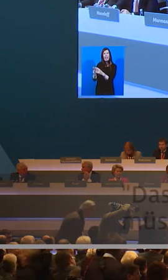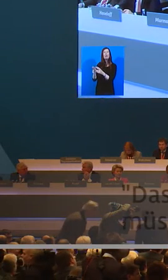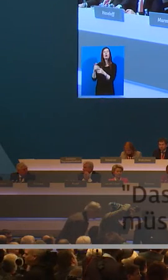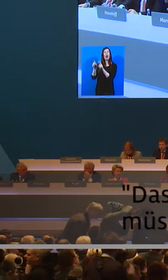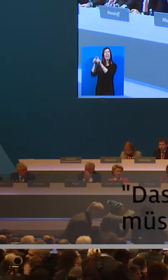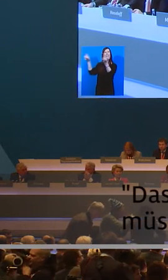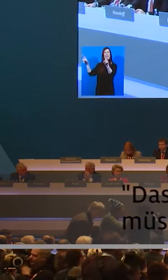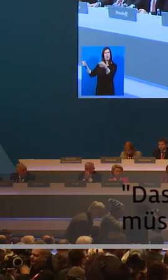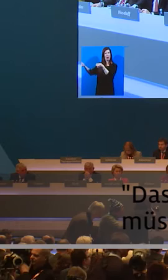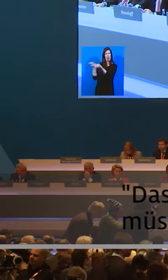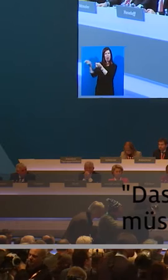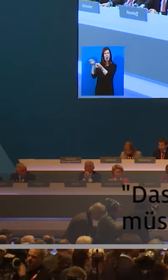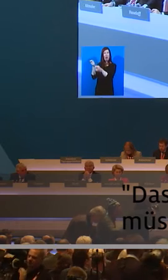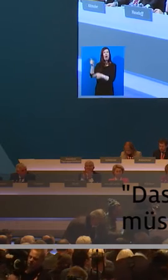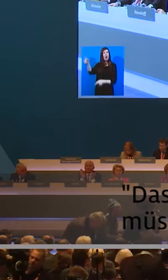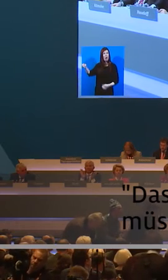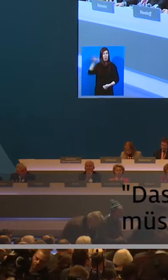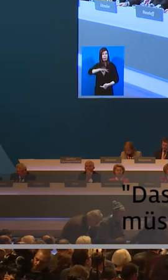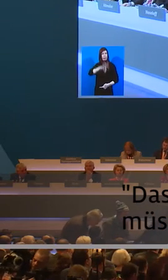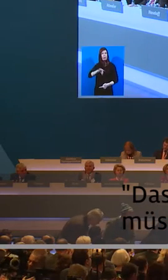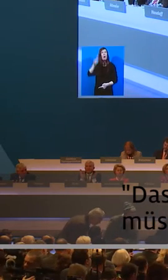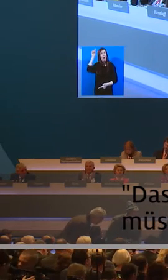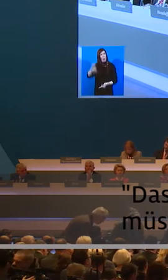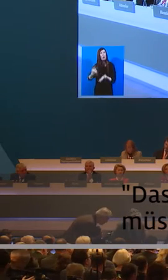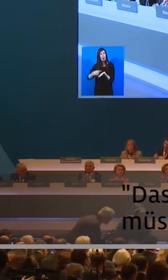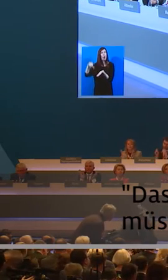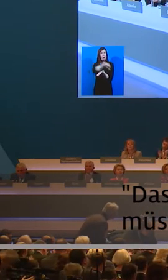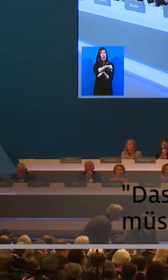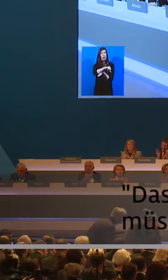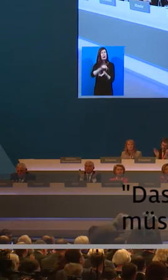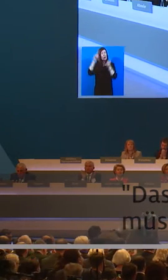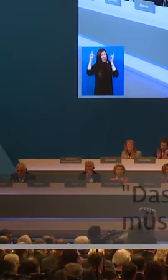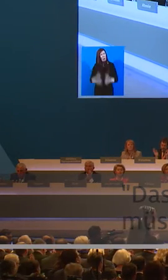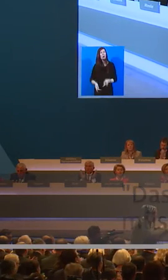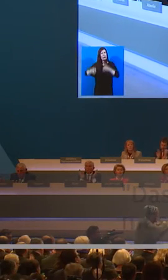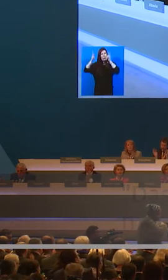Konzerne Steuern zahlen müssen. Das gehört zur Gerechtigkeit.